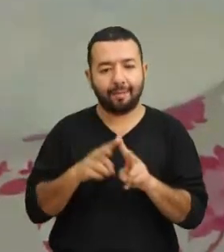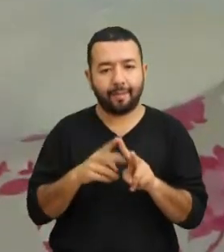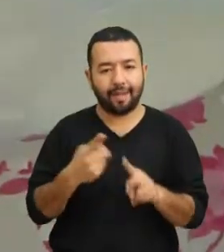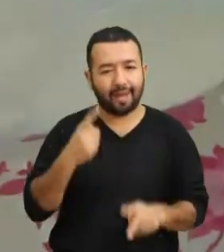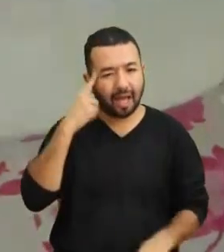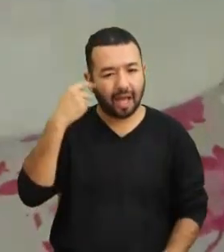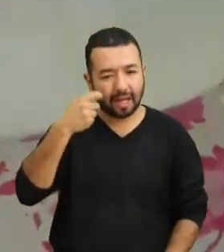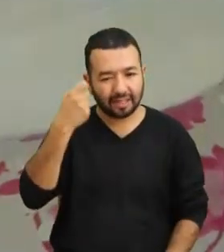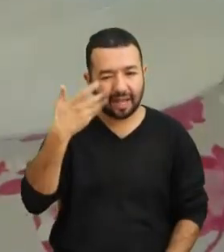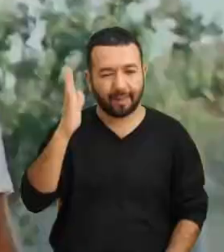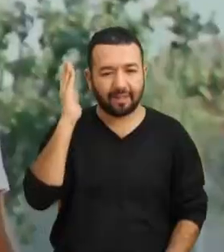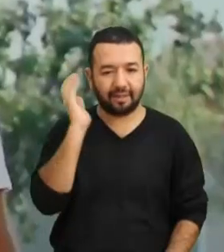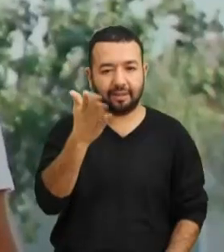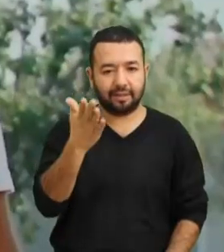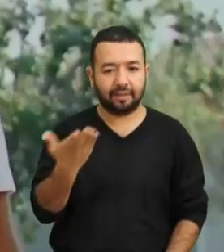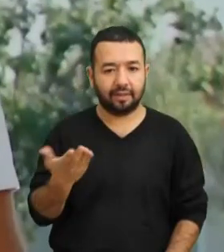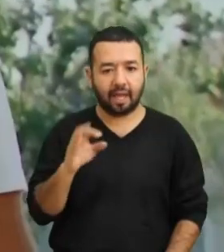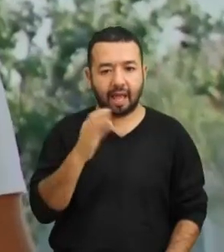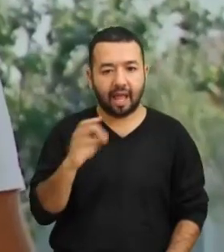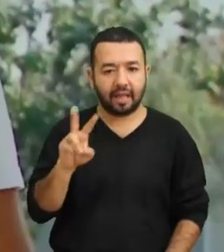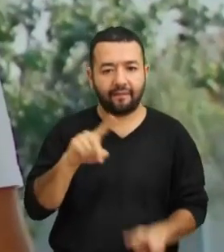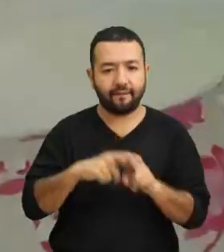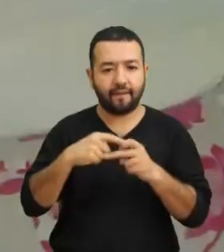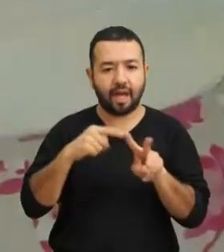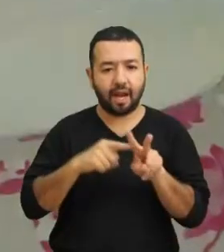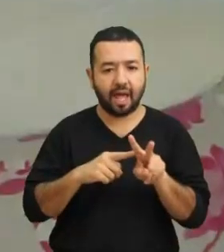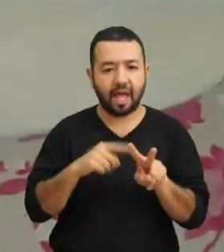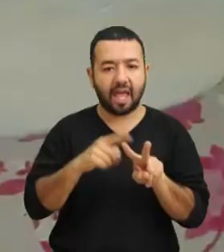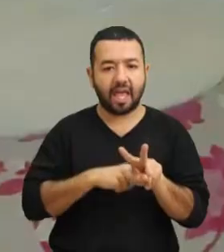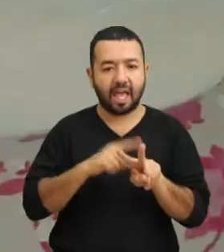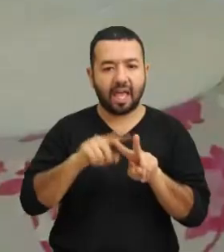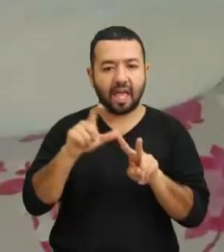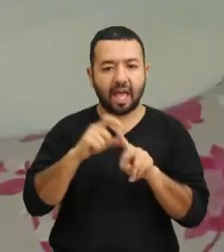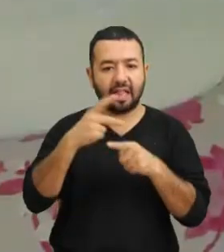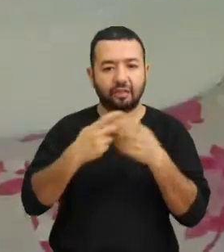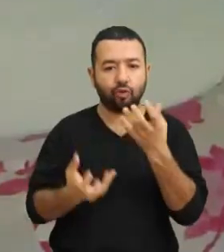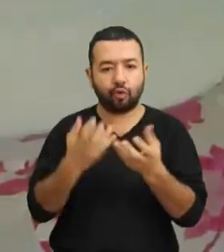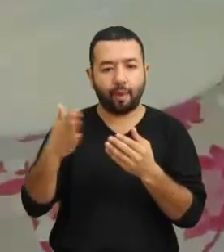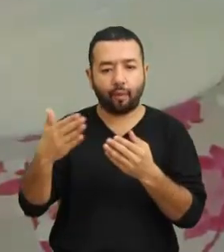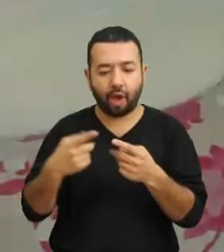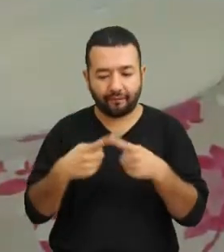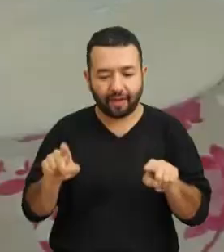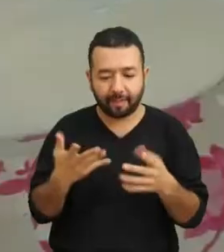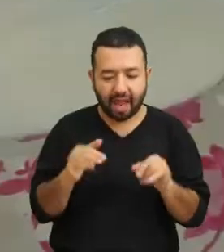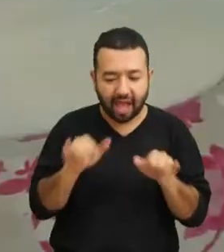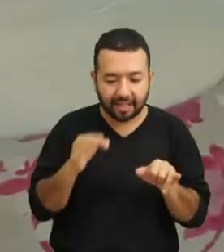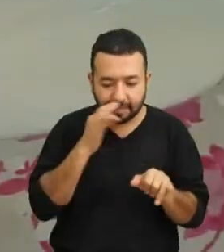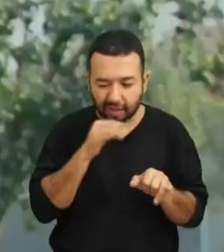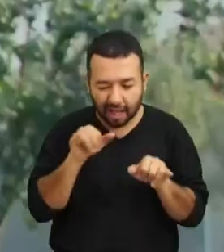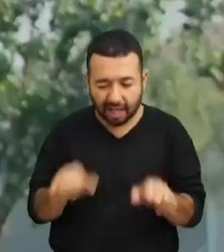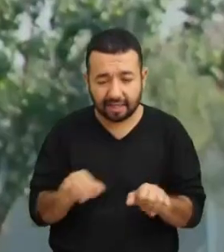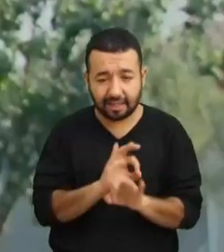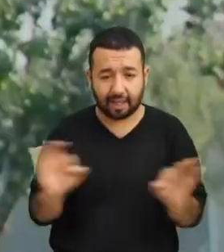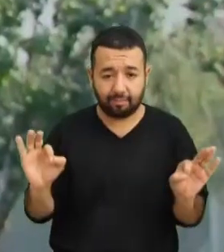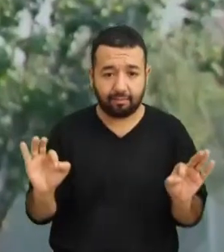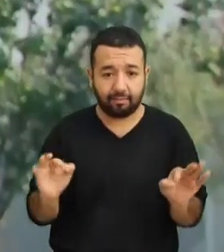aklını çalıştıramadın oğlum ya. Altın varakla yaldızlı soba boyasını kim ayırt edecek Allah aşkına ya.